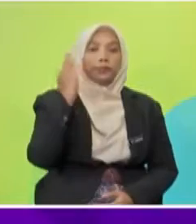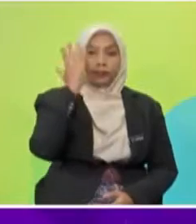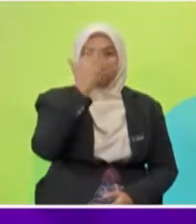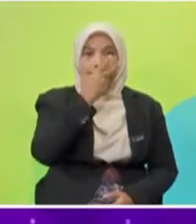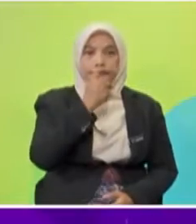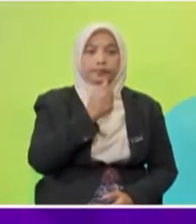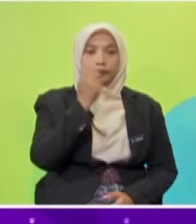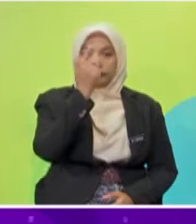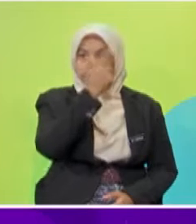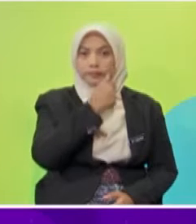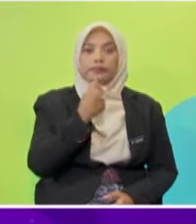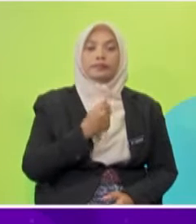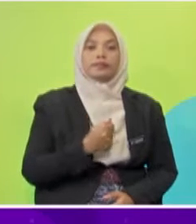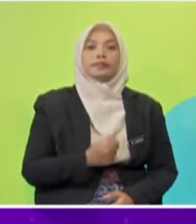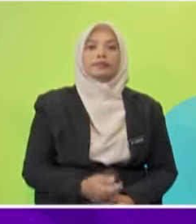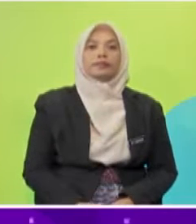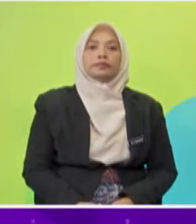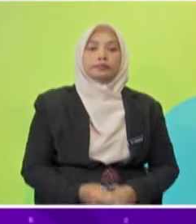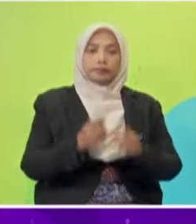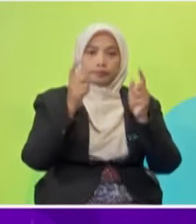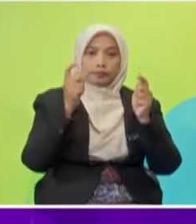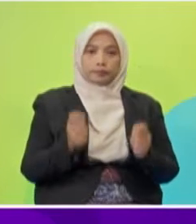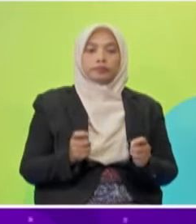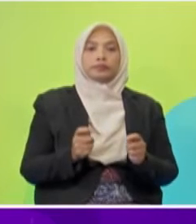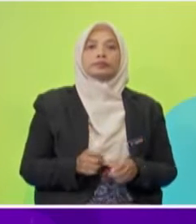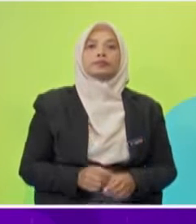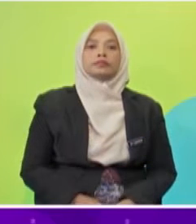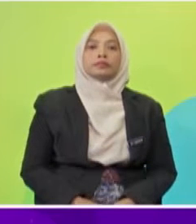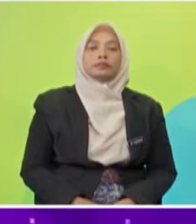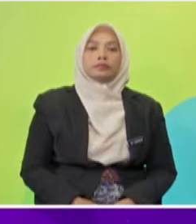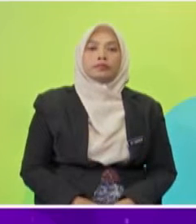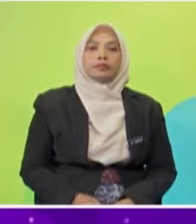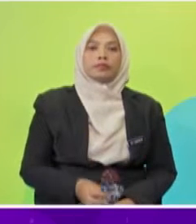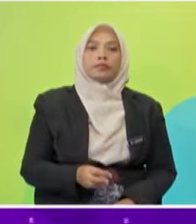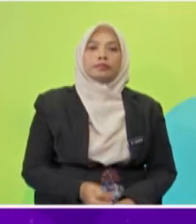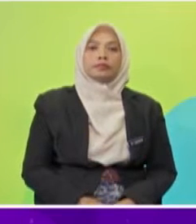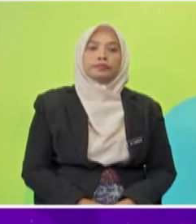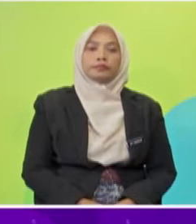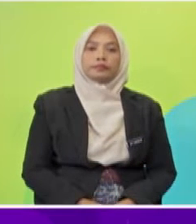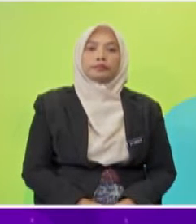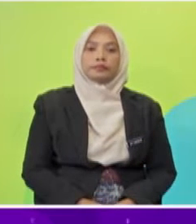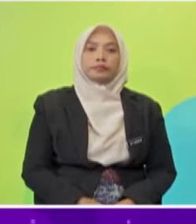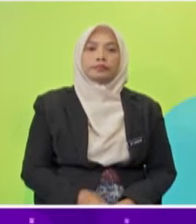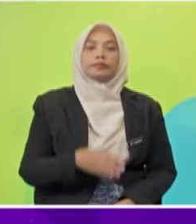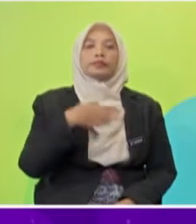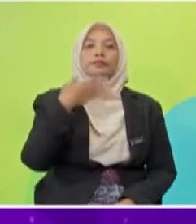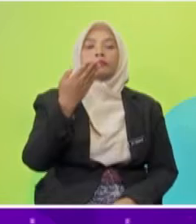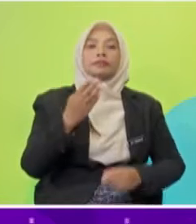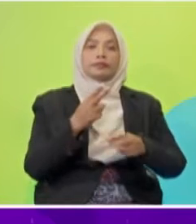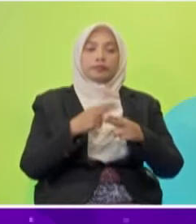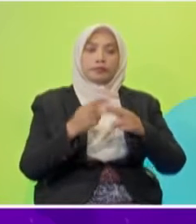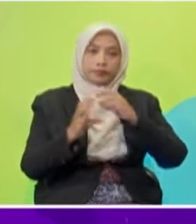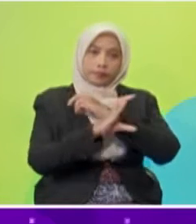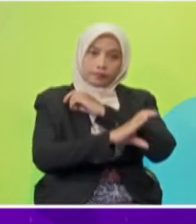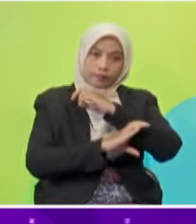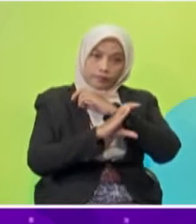adalah tokoh-tokoh wira dan legenda negara kita. Dan setiap daripada mereka ini dah mengharumkan nama negara kita. Ya, seperti Cikgu, yang